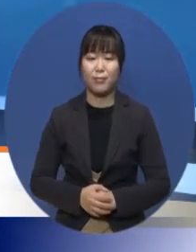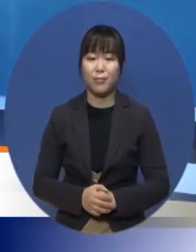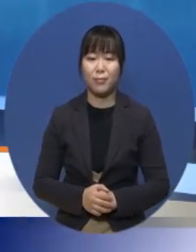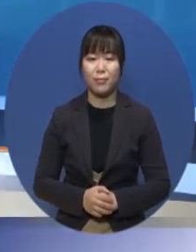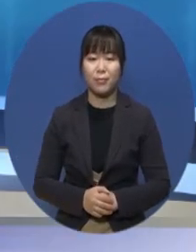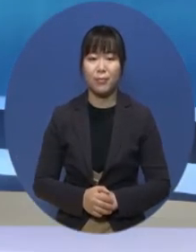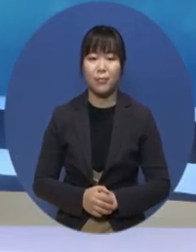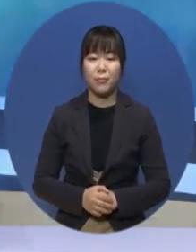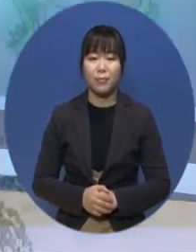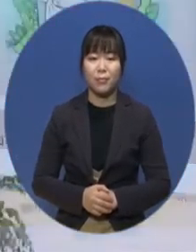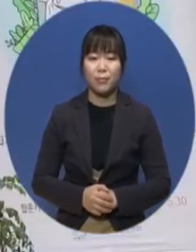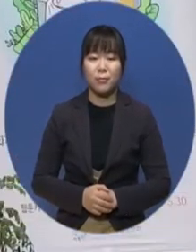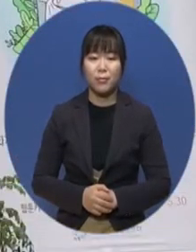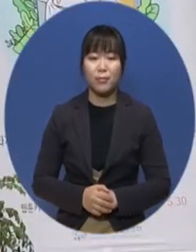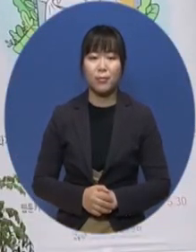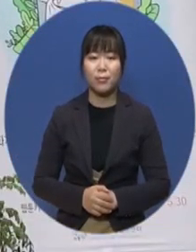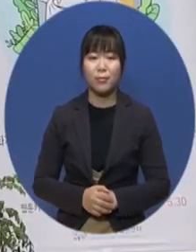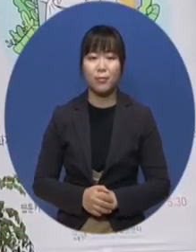전합니다.